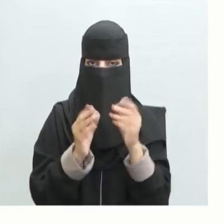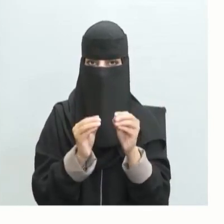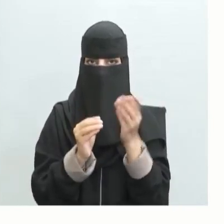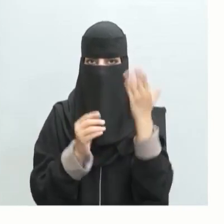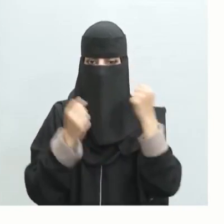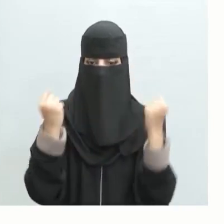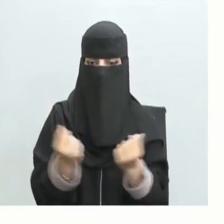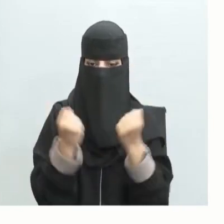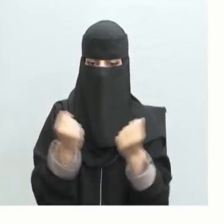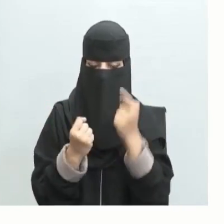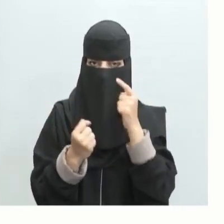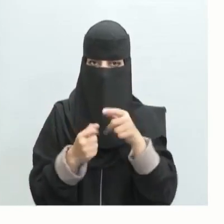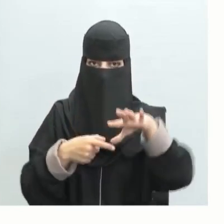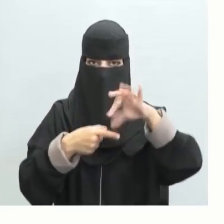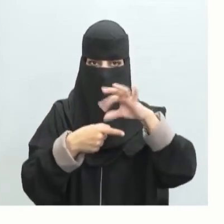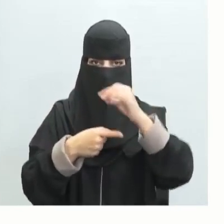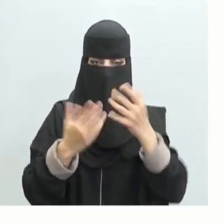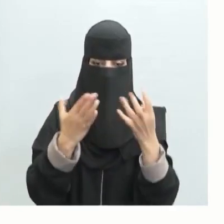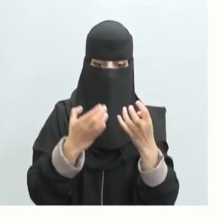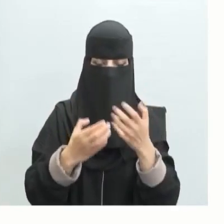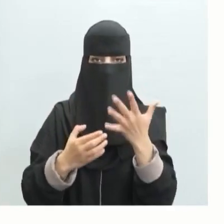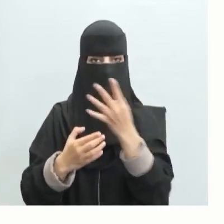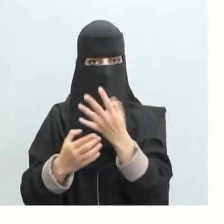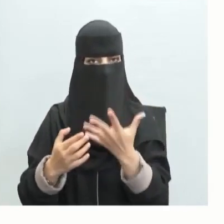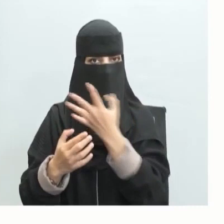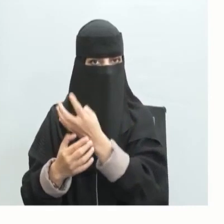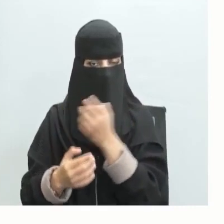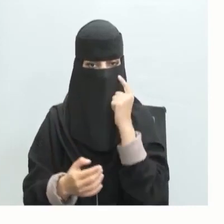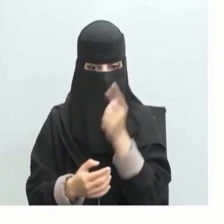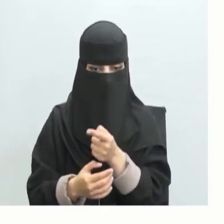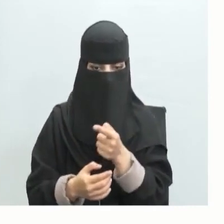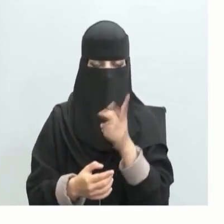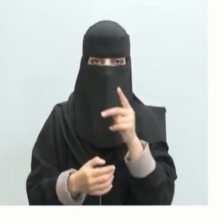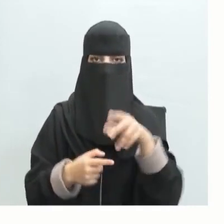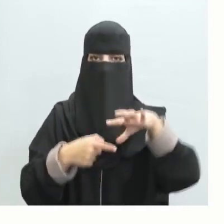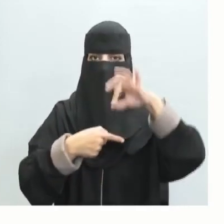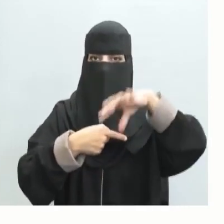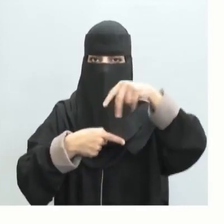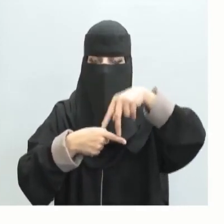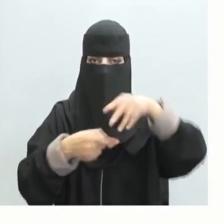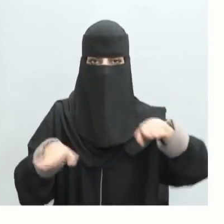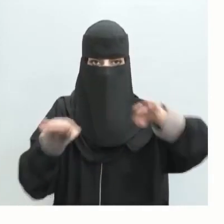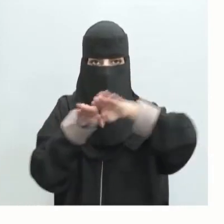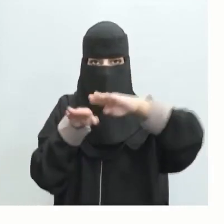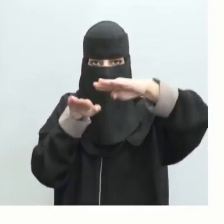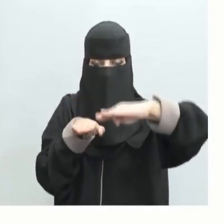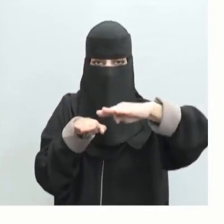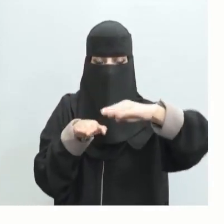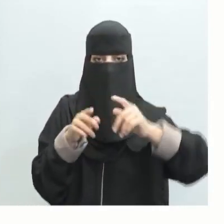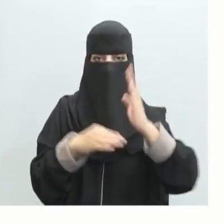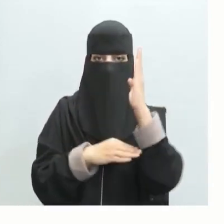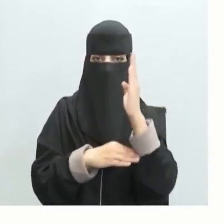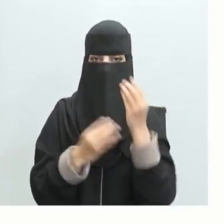التهيئه اللي هو المثلث تكون زواياه 90 45 45 اللي هو مثلث متطابق الضلعين وقائم